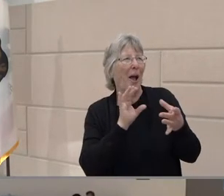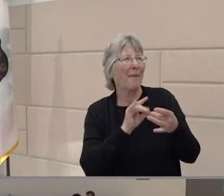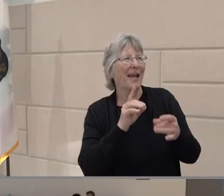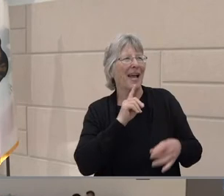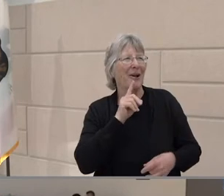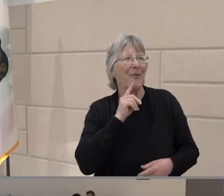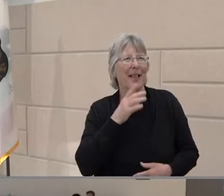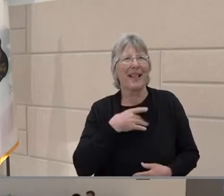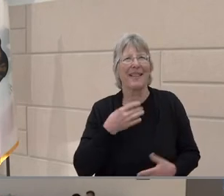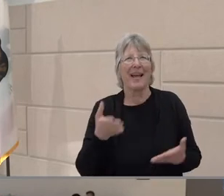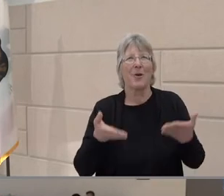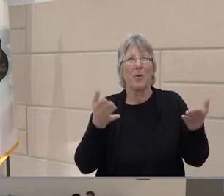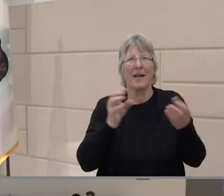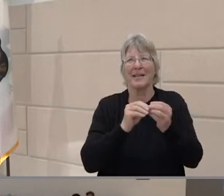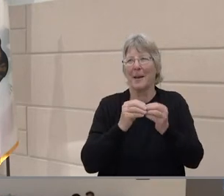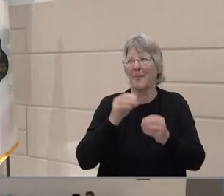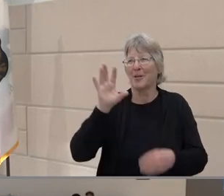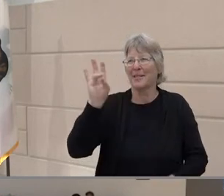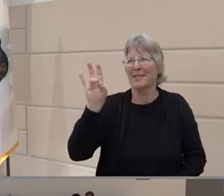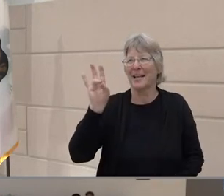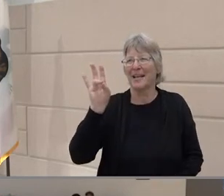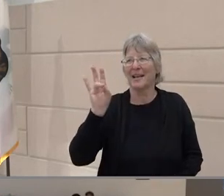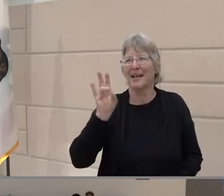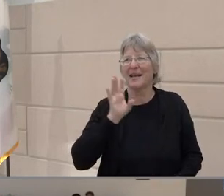ដាក់ពាក្យប្រាំផ្ញើបន្តិច